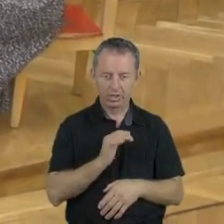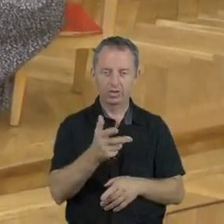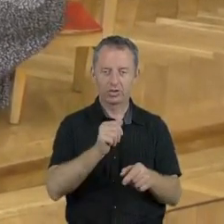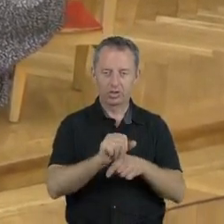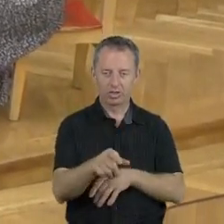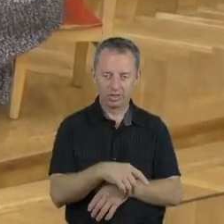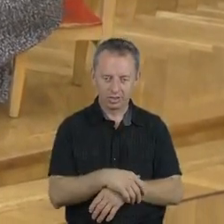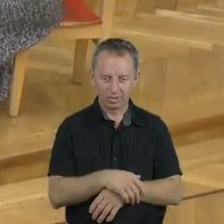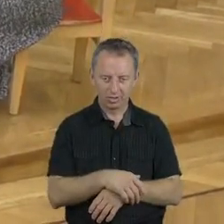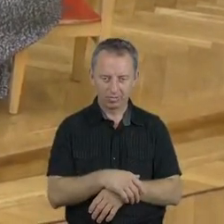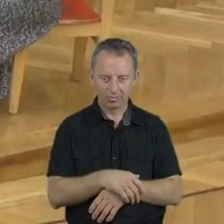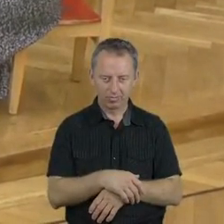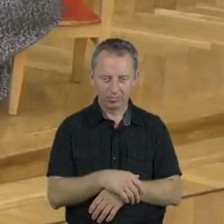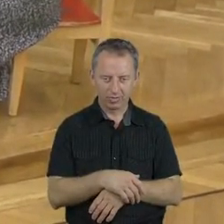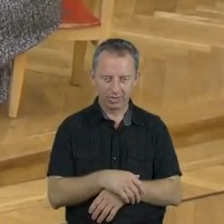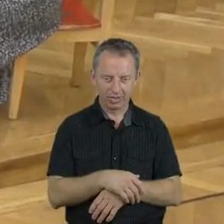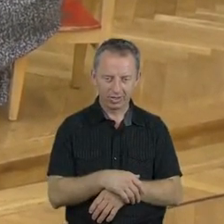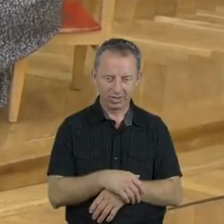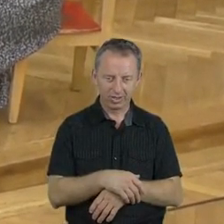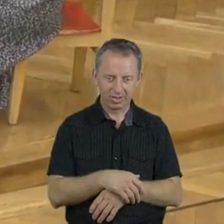jest? Dotknij.